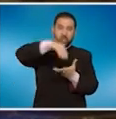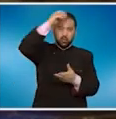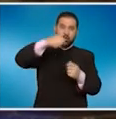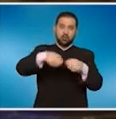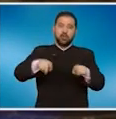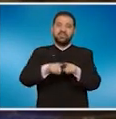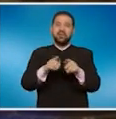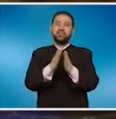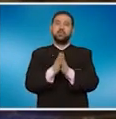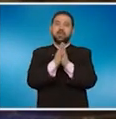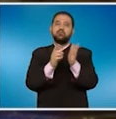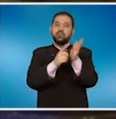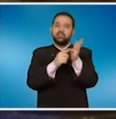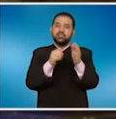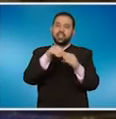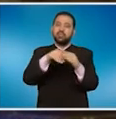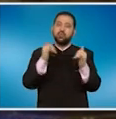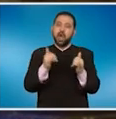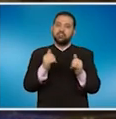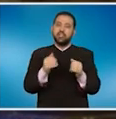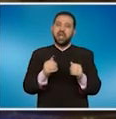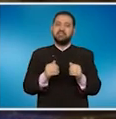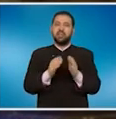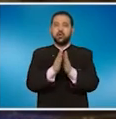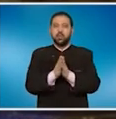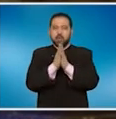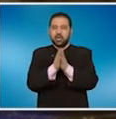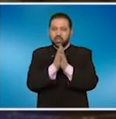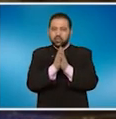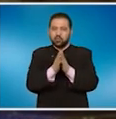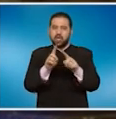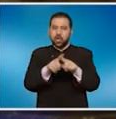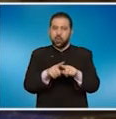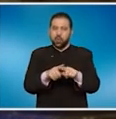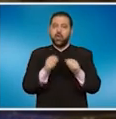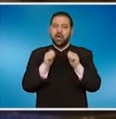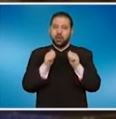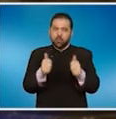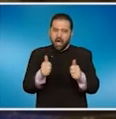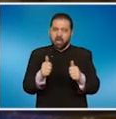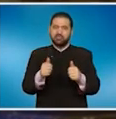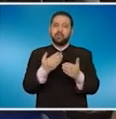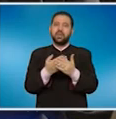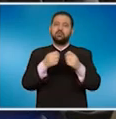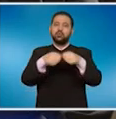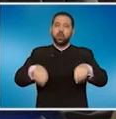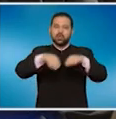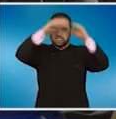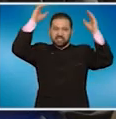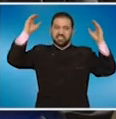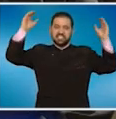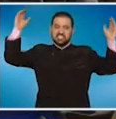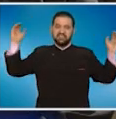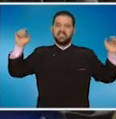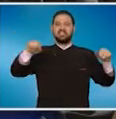de rugăciuni și cereri și într-o aceasta priveghind cu toată stăruința și rugăciunea pentru toți sfinții. Deci aici Sfântul